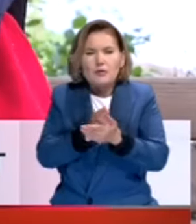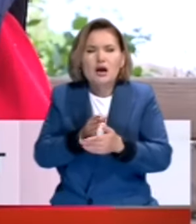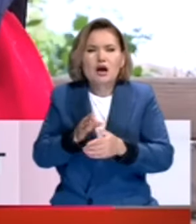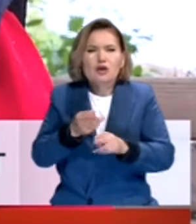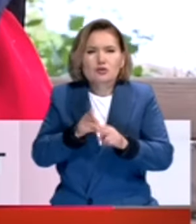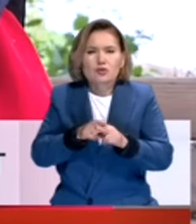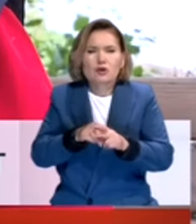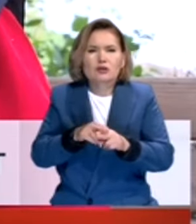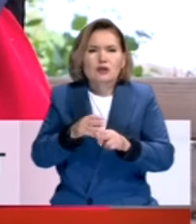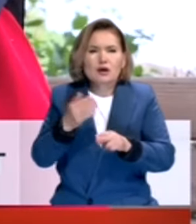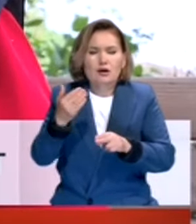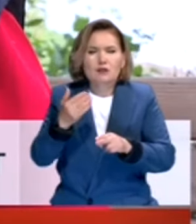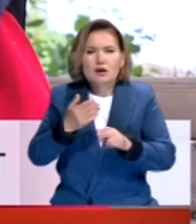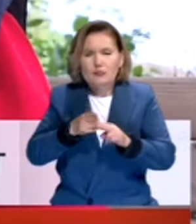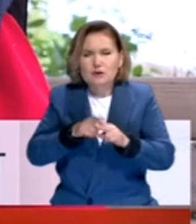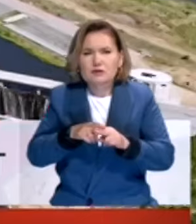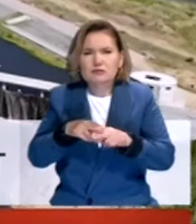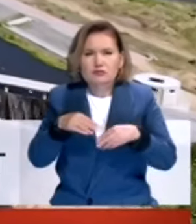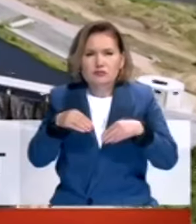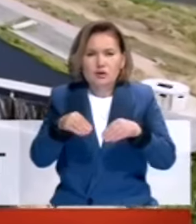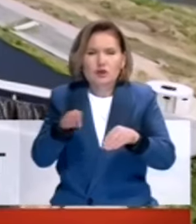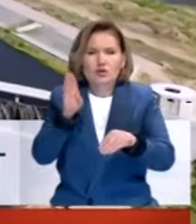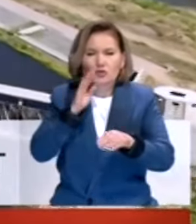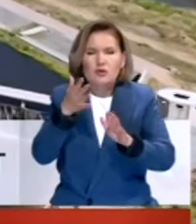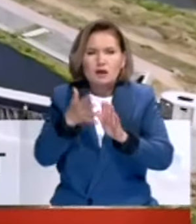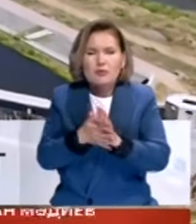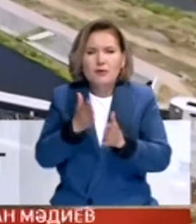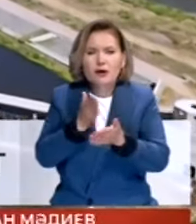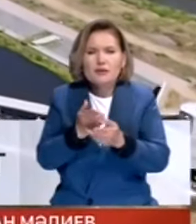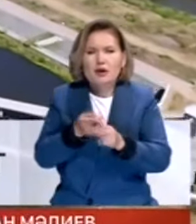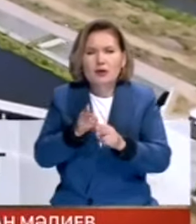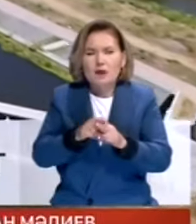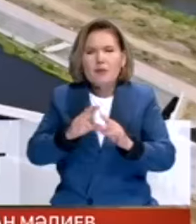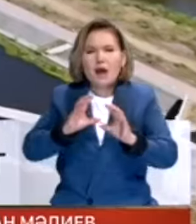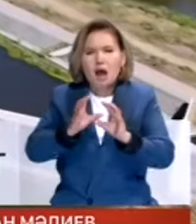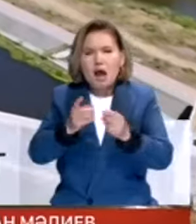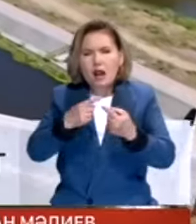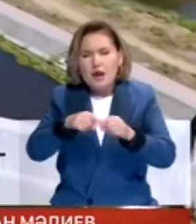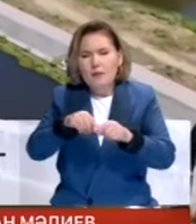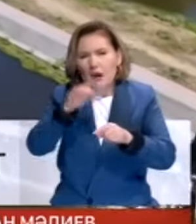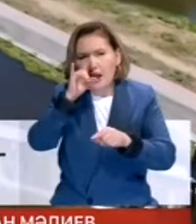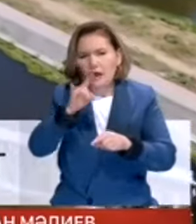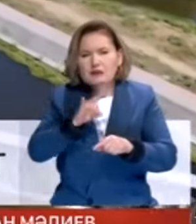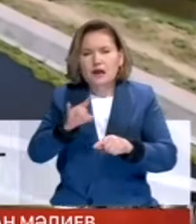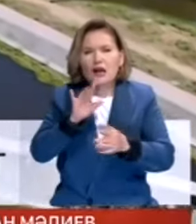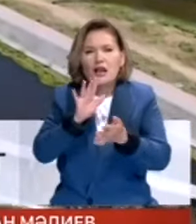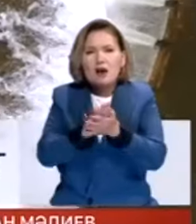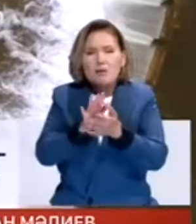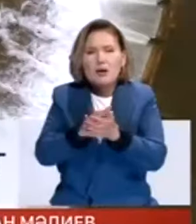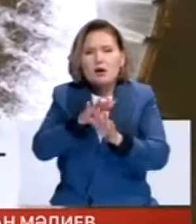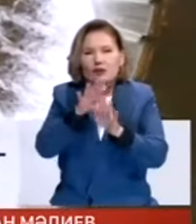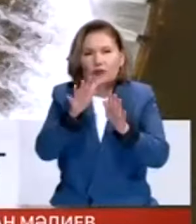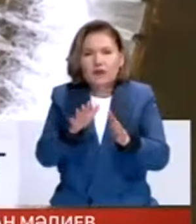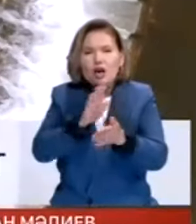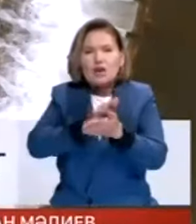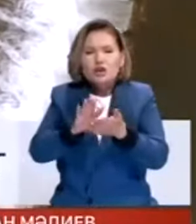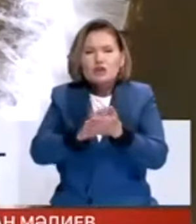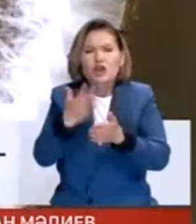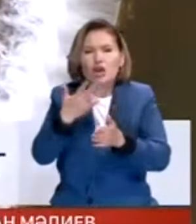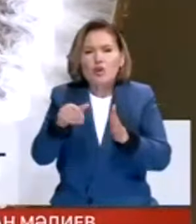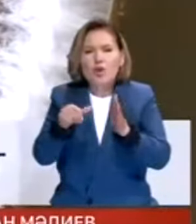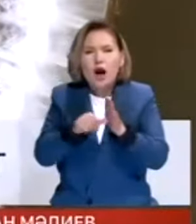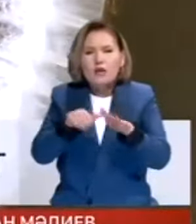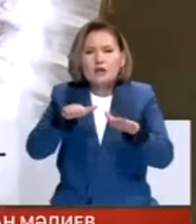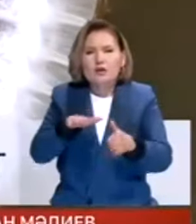өсіруге бізді пайдаланамыз. Оның қажеттілігі жоқ шығанда. IMD әлемдік рейтингісінде Қазақстан лас суды тазарту бойынша 56-шы орында.